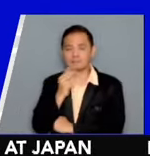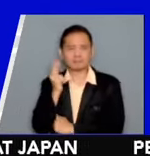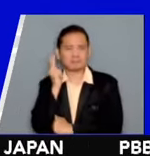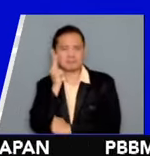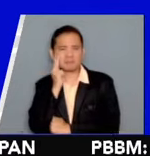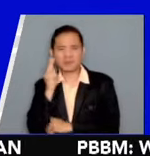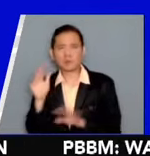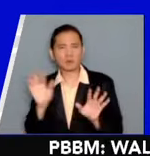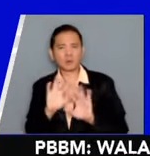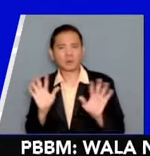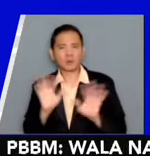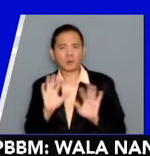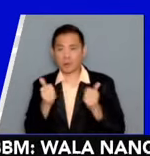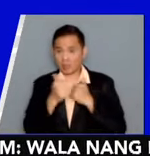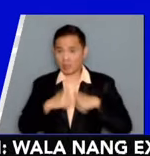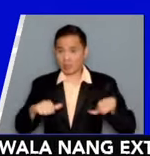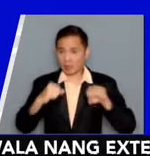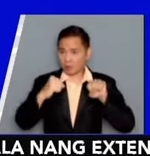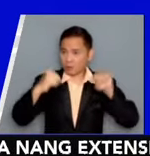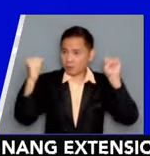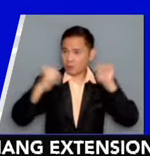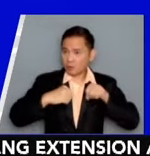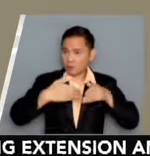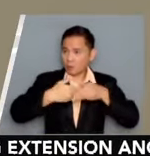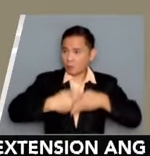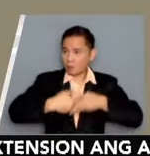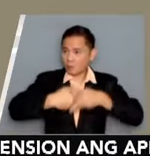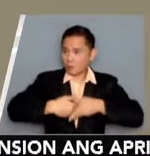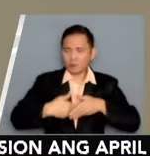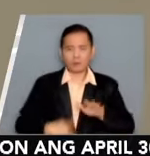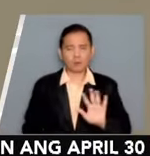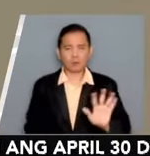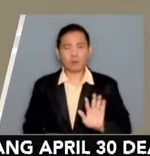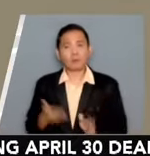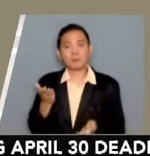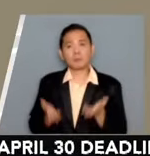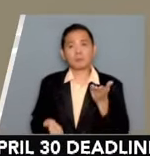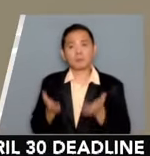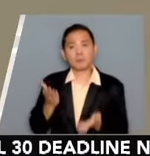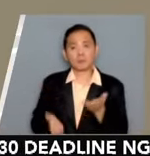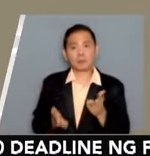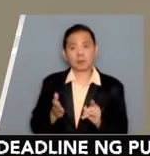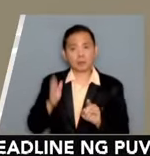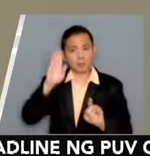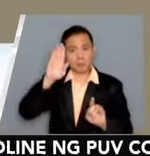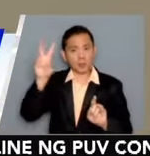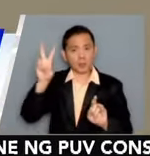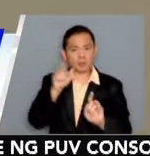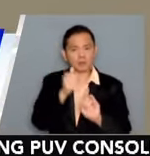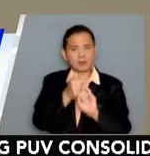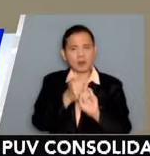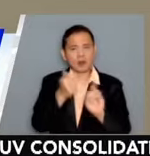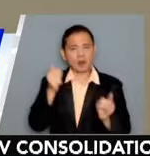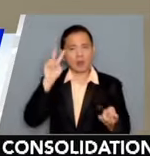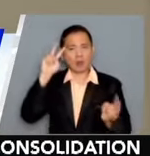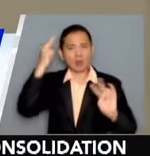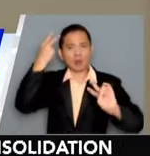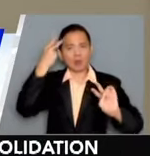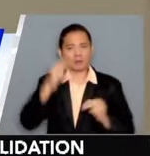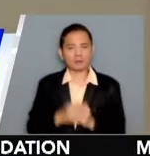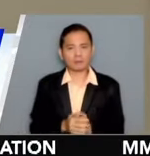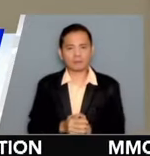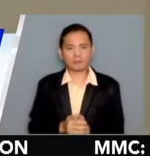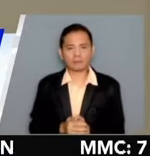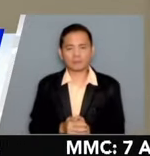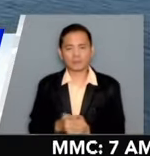anumang gentleman's agreement. Posibleng misinformed daw si Pangulong Marcos. Si Presidential Spokesperson Harry Roque naman,